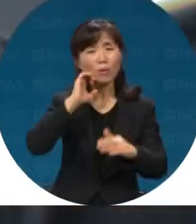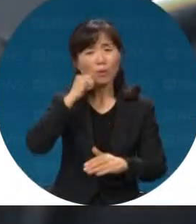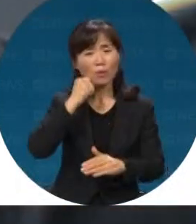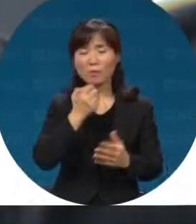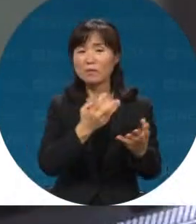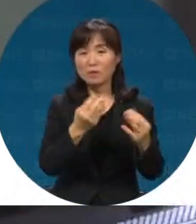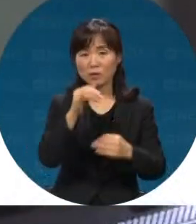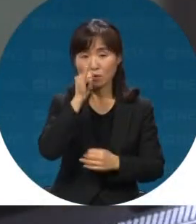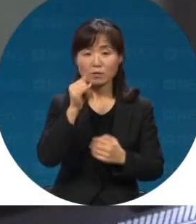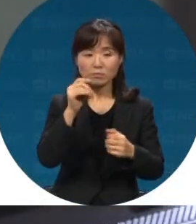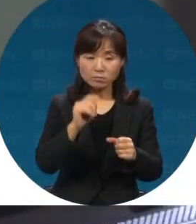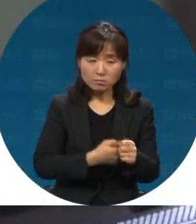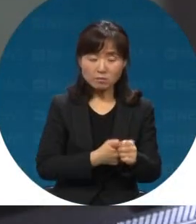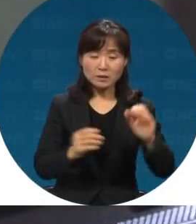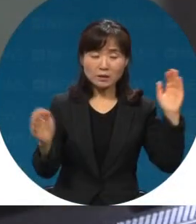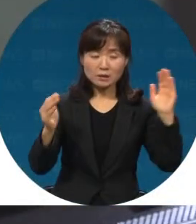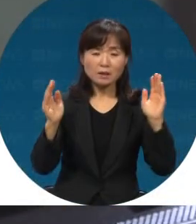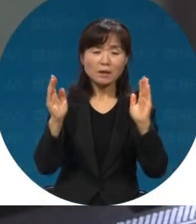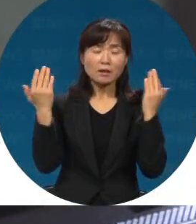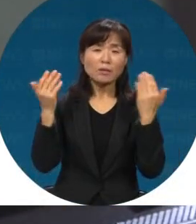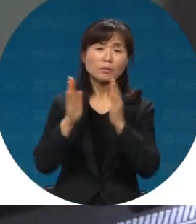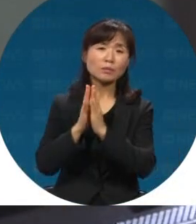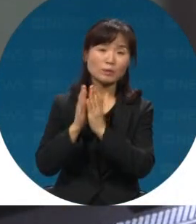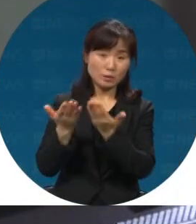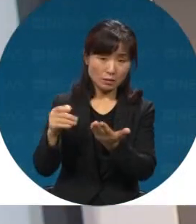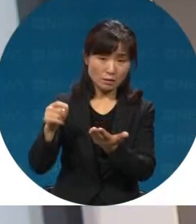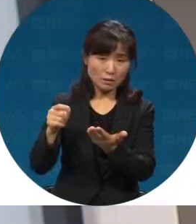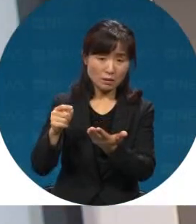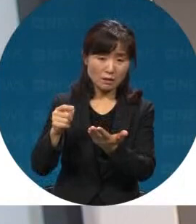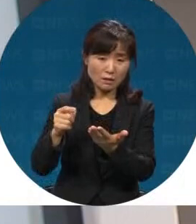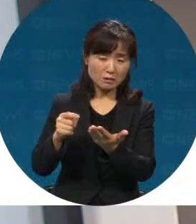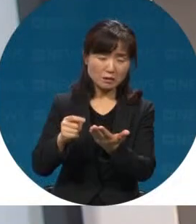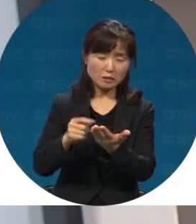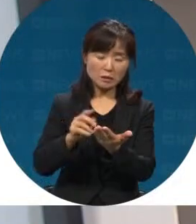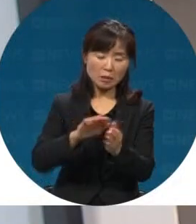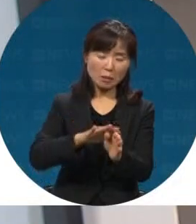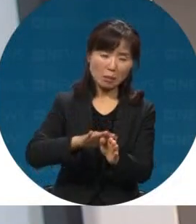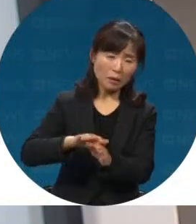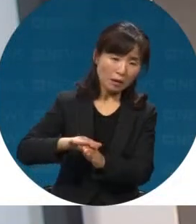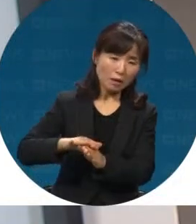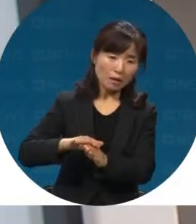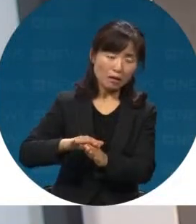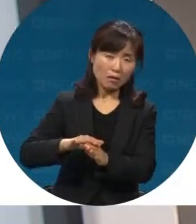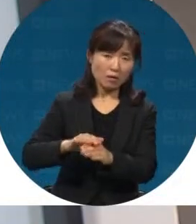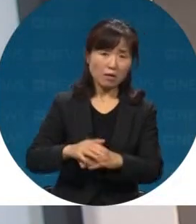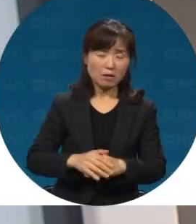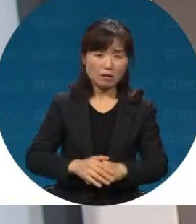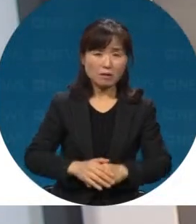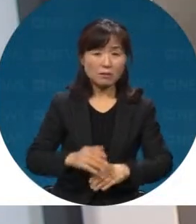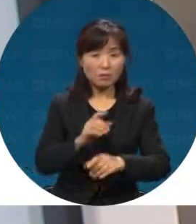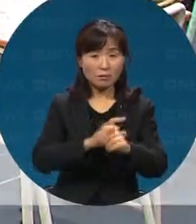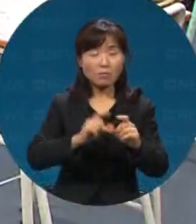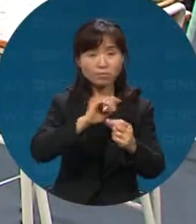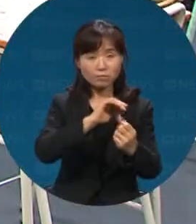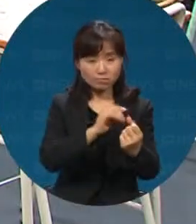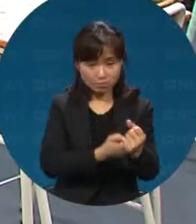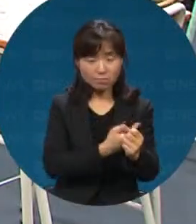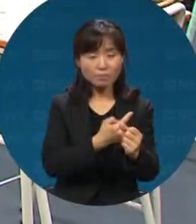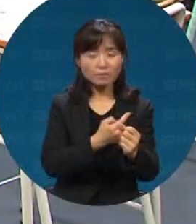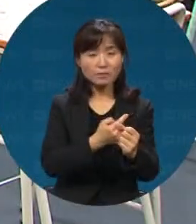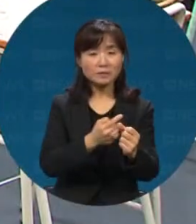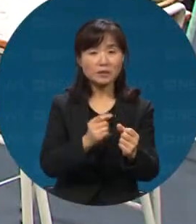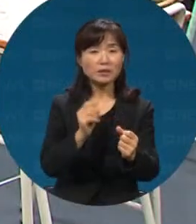이제 학생들이 텍스트를 대접할게 줄어드는 거죠 텍스트를 1년 능력이 같이 하락하게 되는